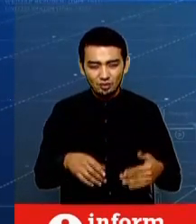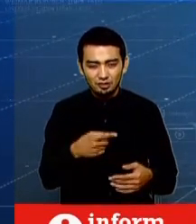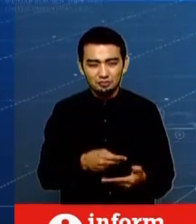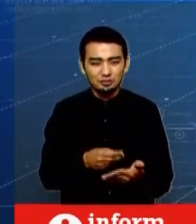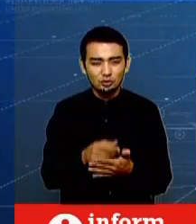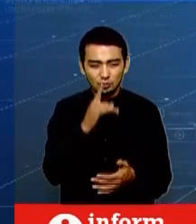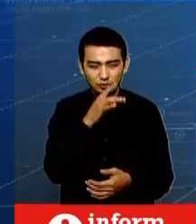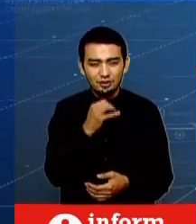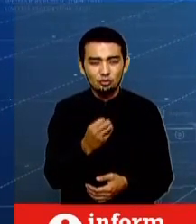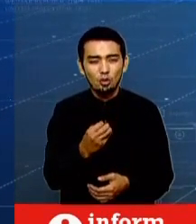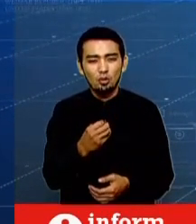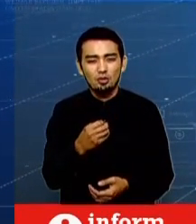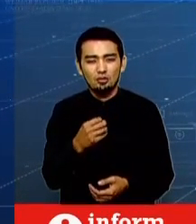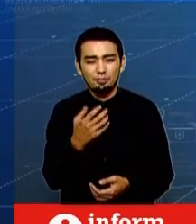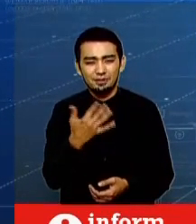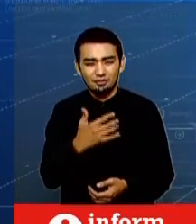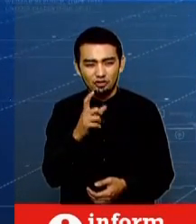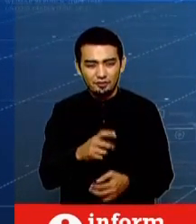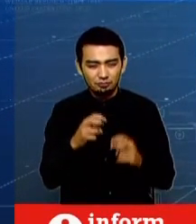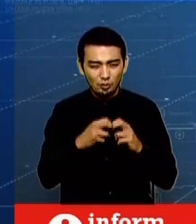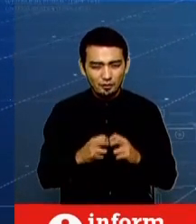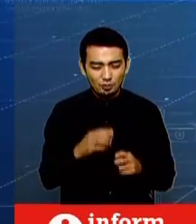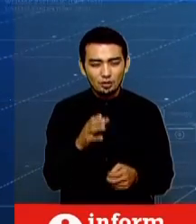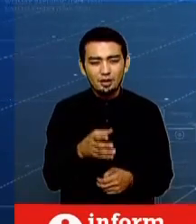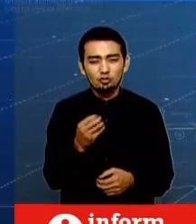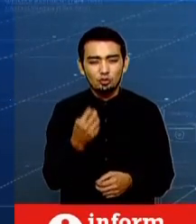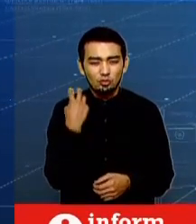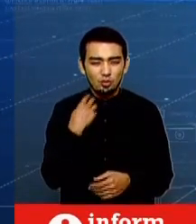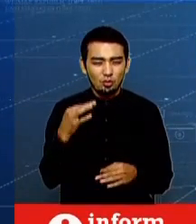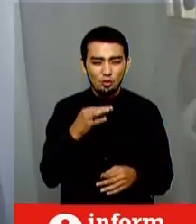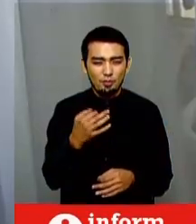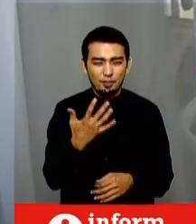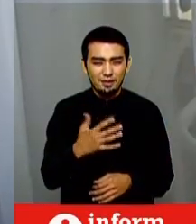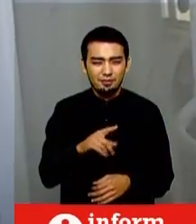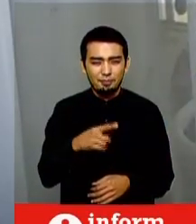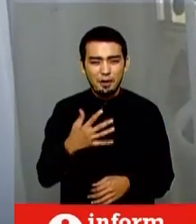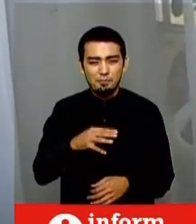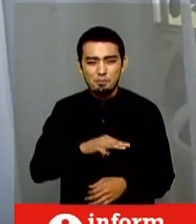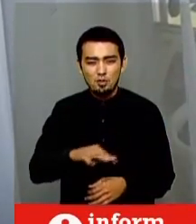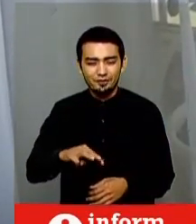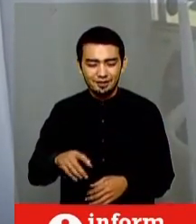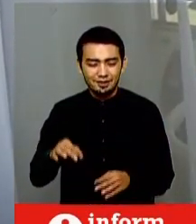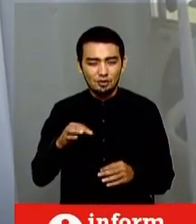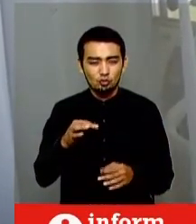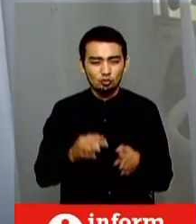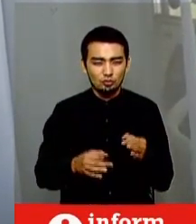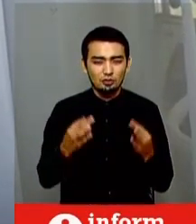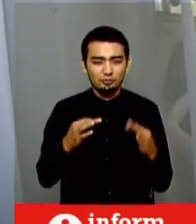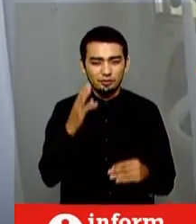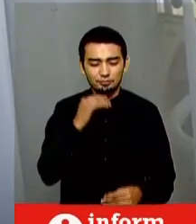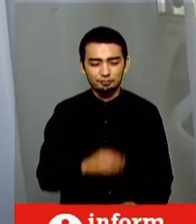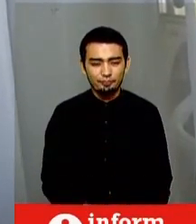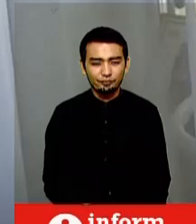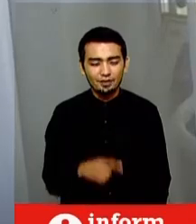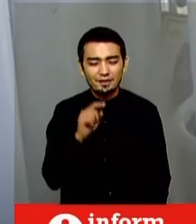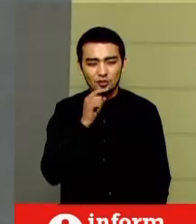это дается полгода. Суммы долга более 5,5 миллионов тенге могут быть одобрены судом. Экономисты считают, что закон о